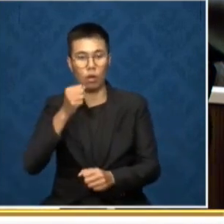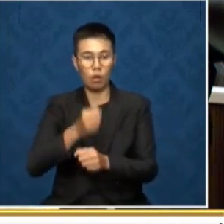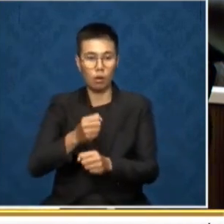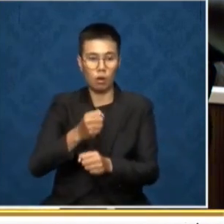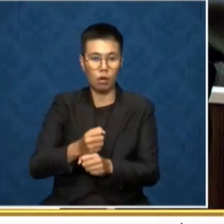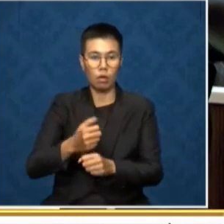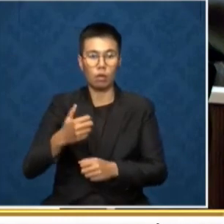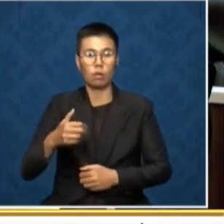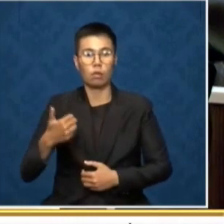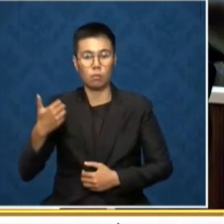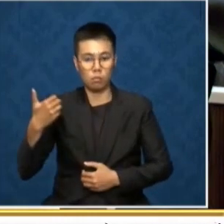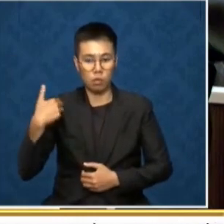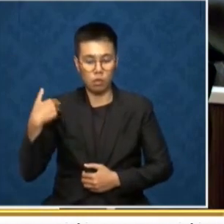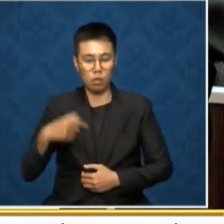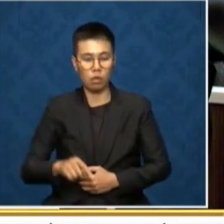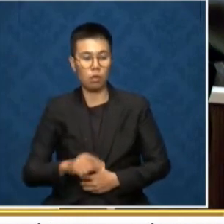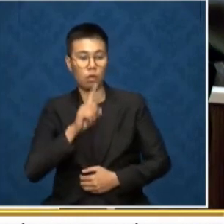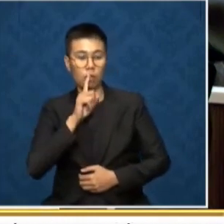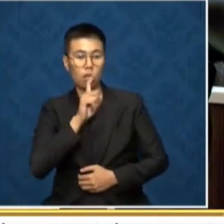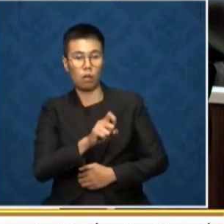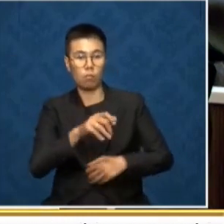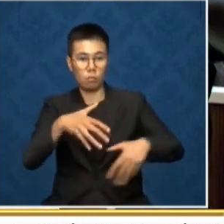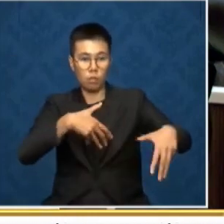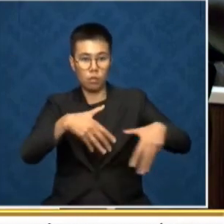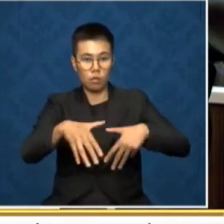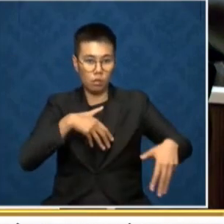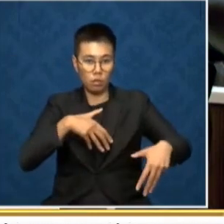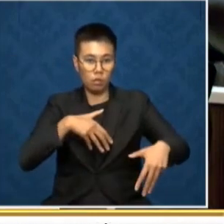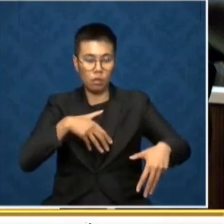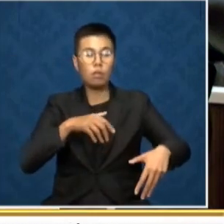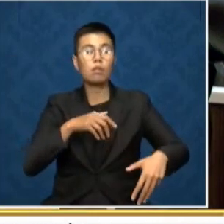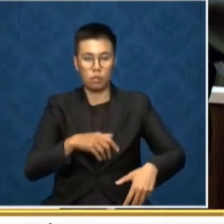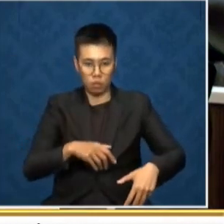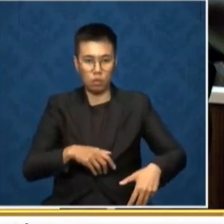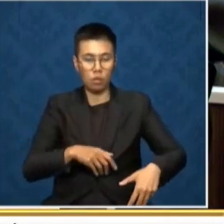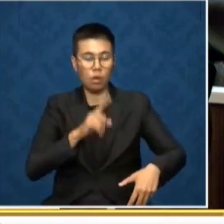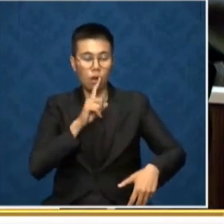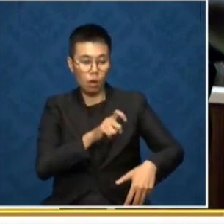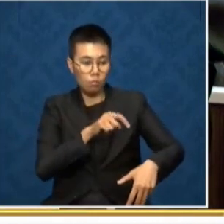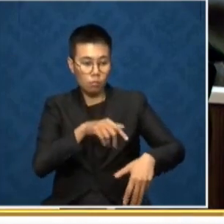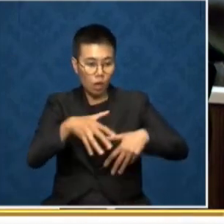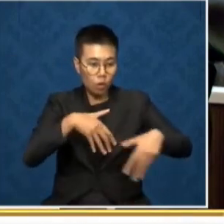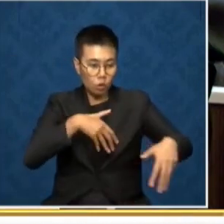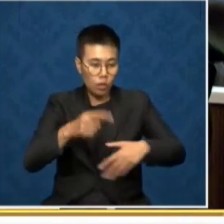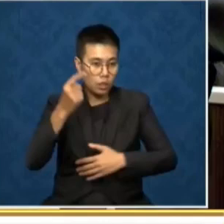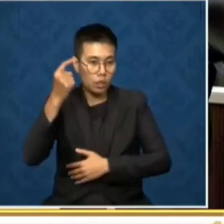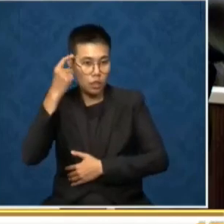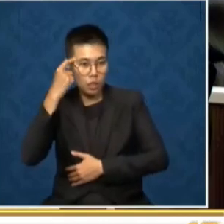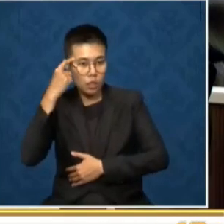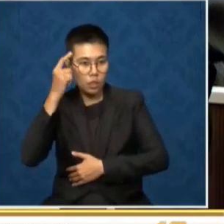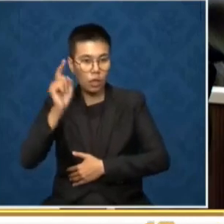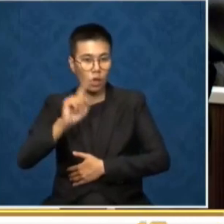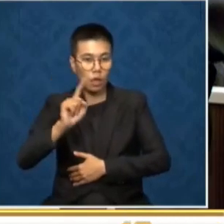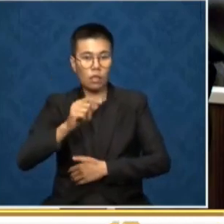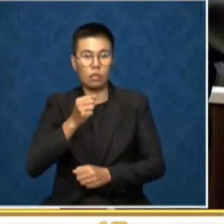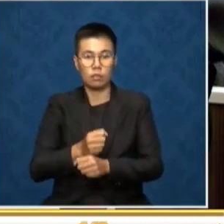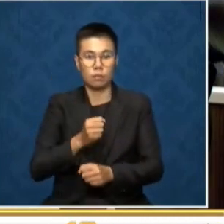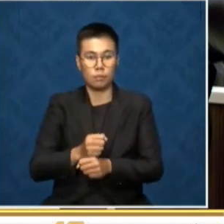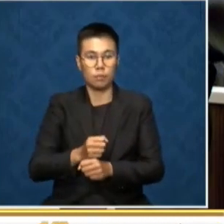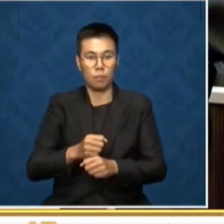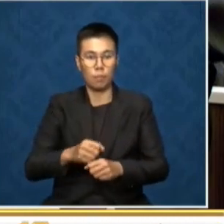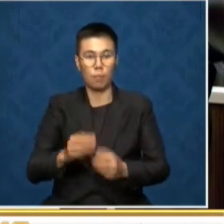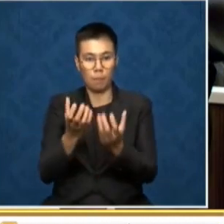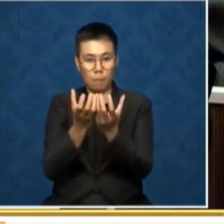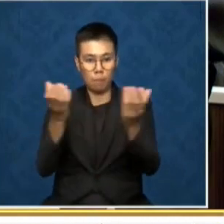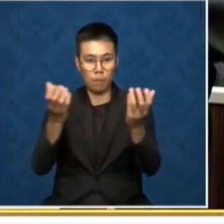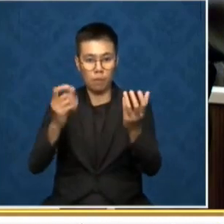การออกเสียงประชามติเพื่อสอบถามความเห็นของประชาชนต่อการจัดทำรัฐธรรมนูญฉบับใหม่